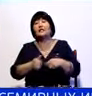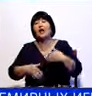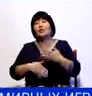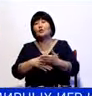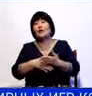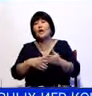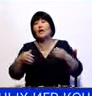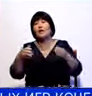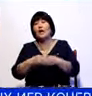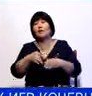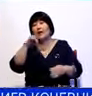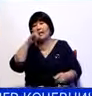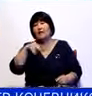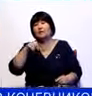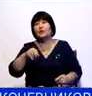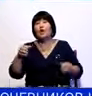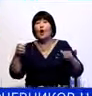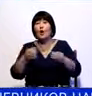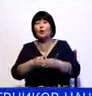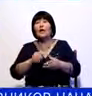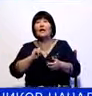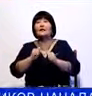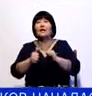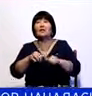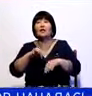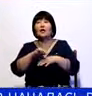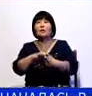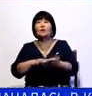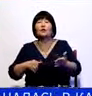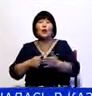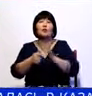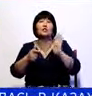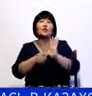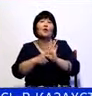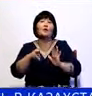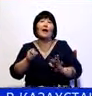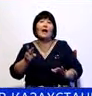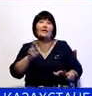спонсора компании «Каспетрель Групп». Соревнования продлятся до 7 мая.